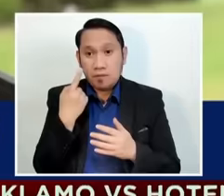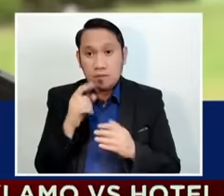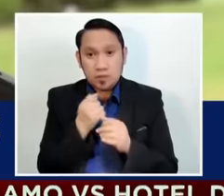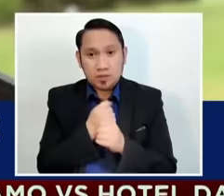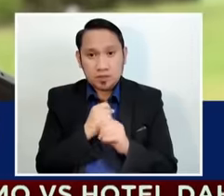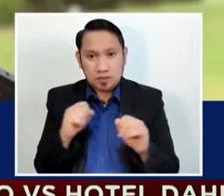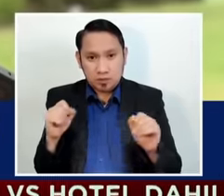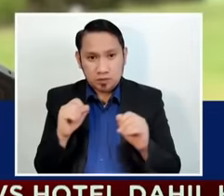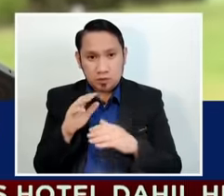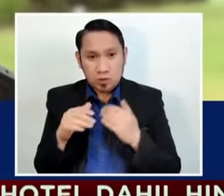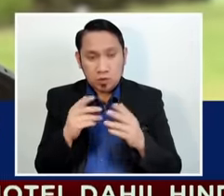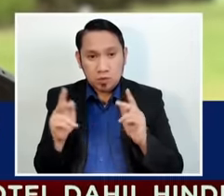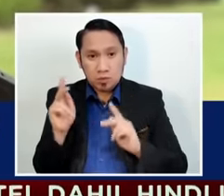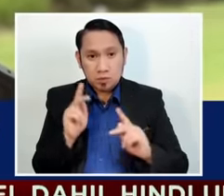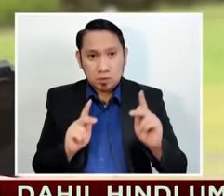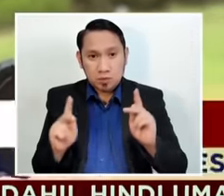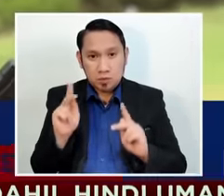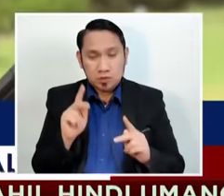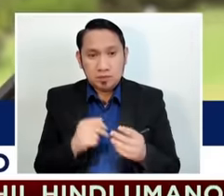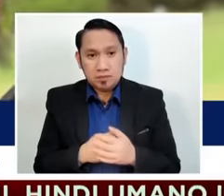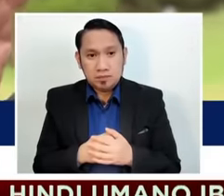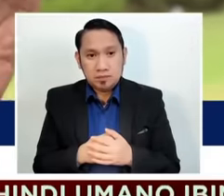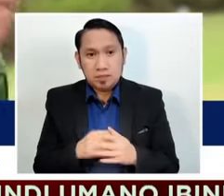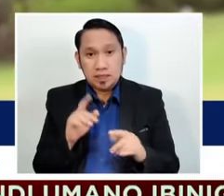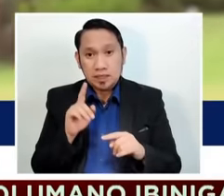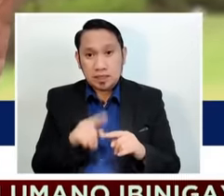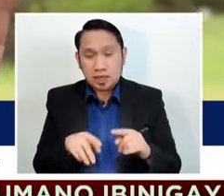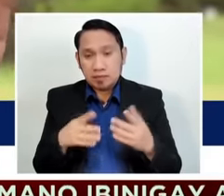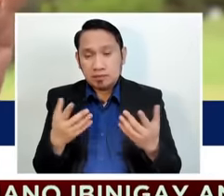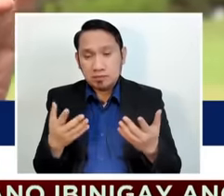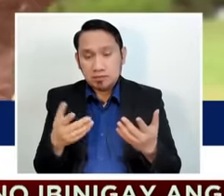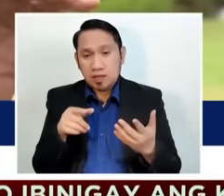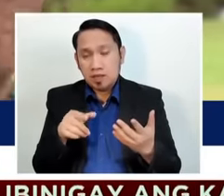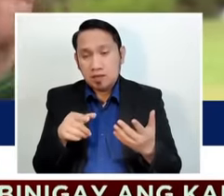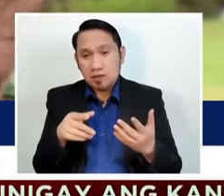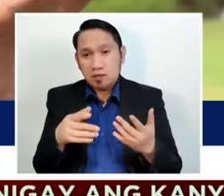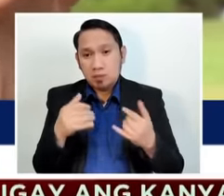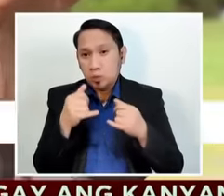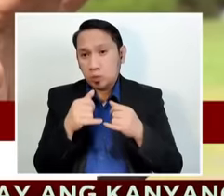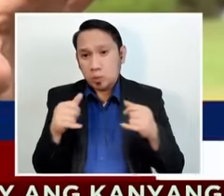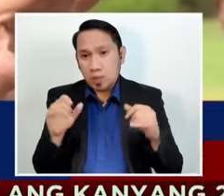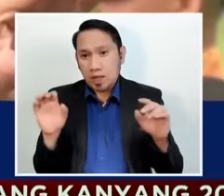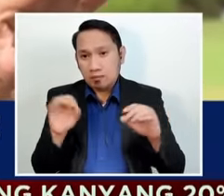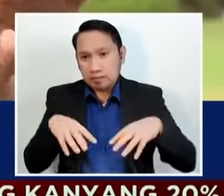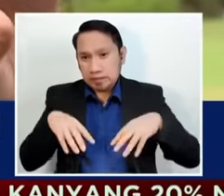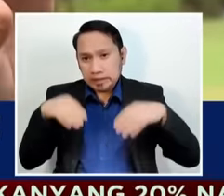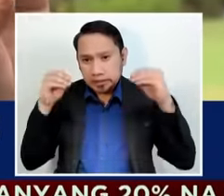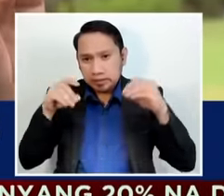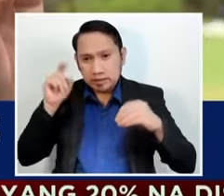lahat. Hindi po natin siya mabigyan ng kuryente kasi baka po bumaba siya o malaglag siya,